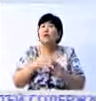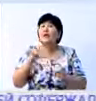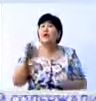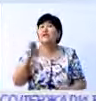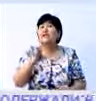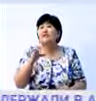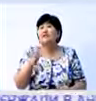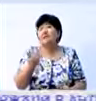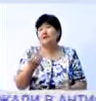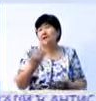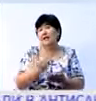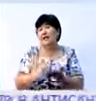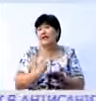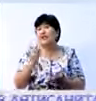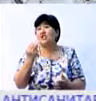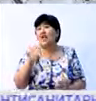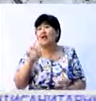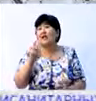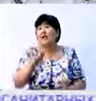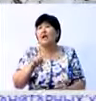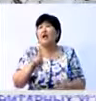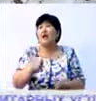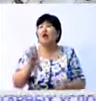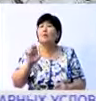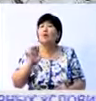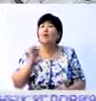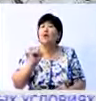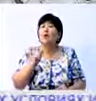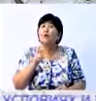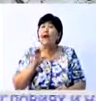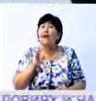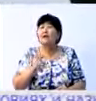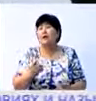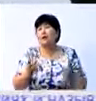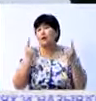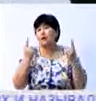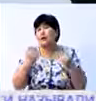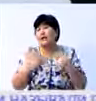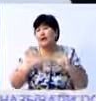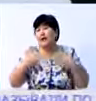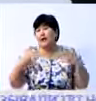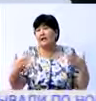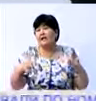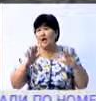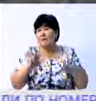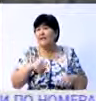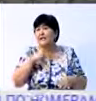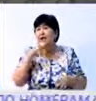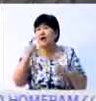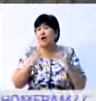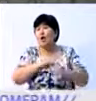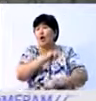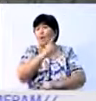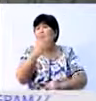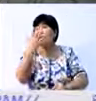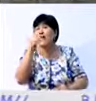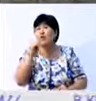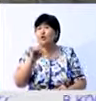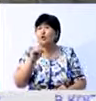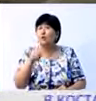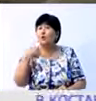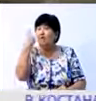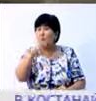свинцово-цинкового месторождения Шалкия, Иванадиева, Баласаус-Кандык. Строится крупный экспортоориентированный мясокомбинат мощностью 5000 тонн